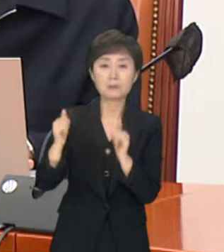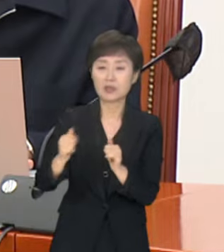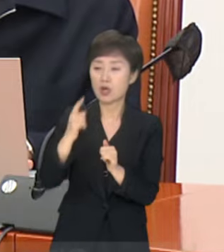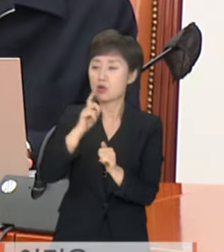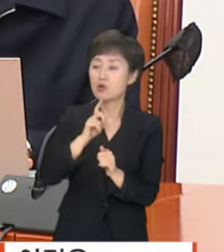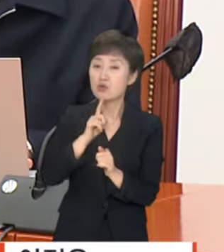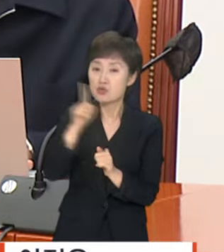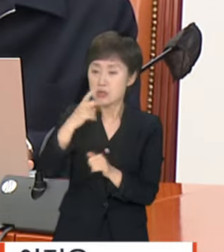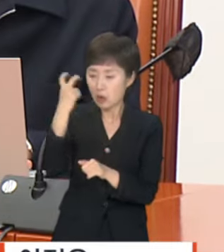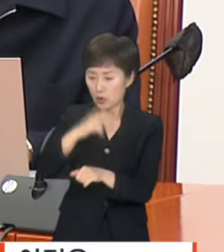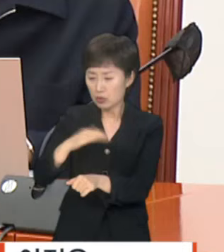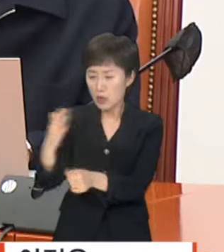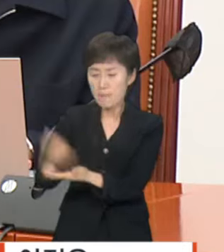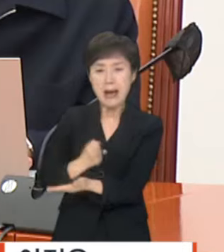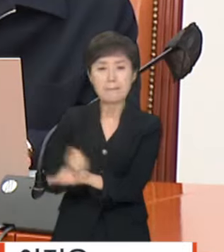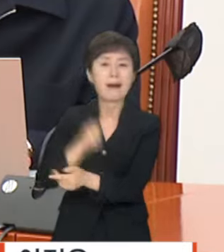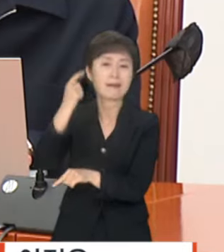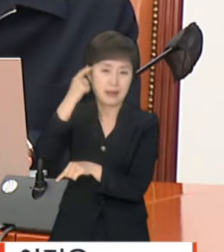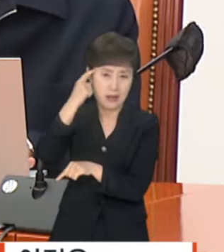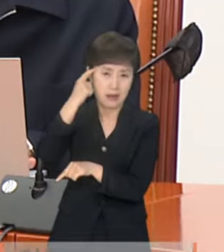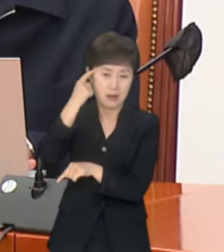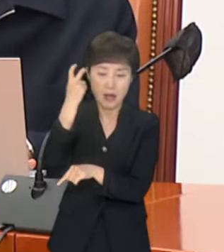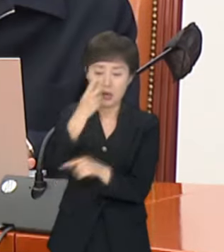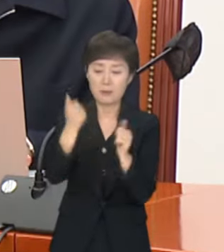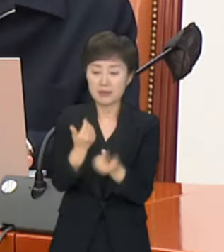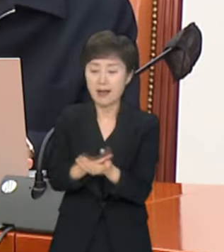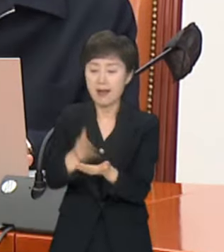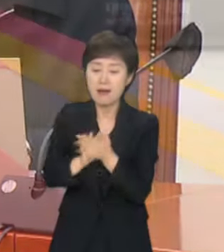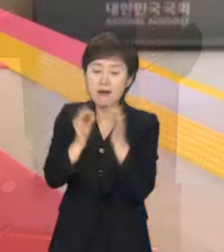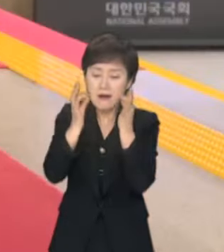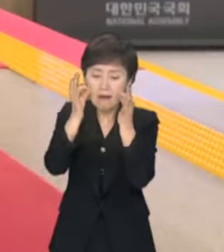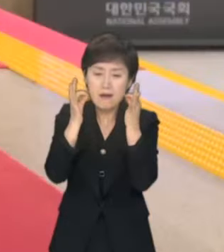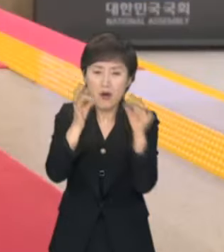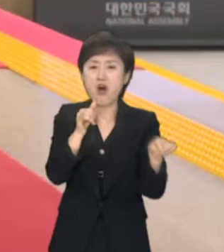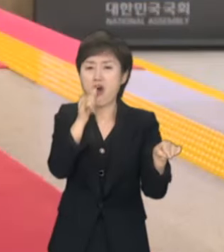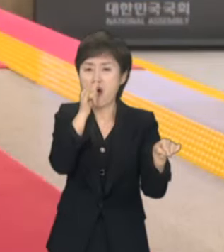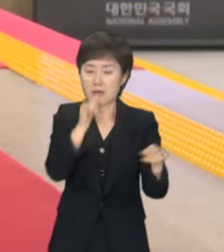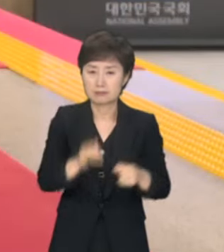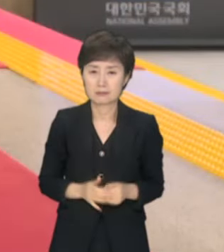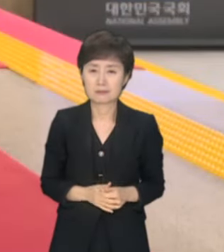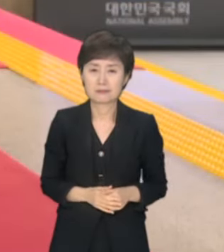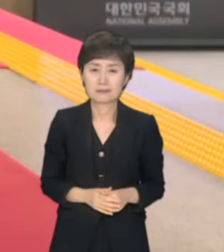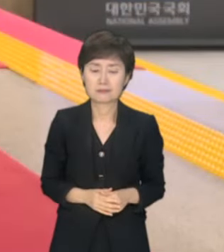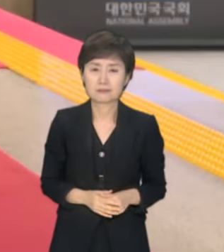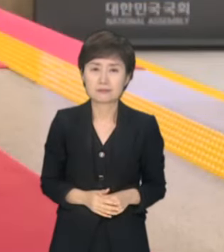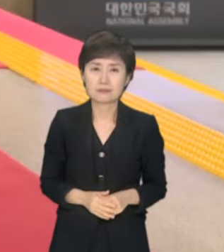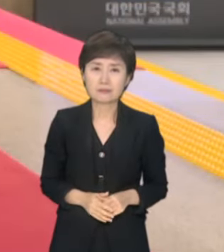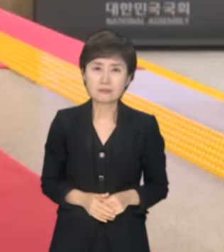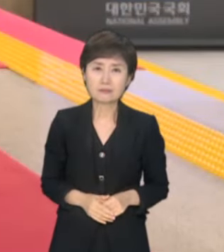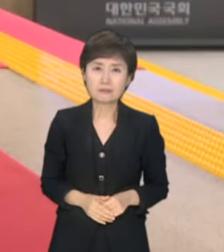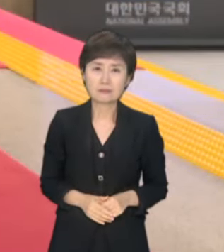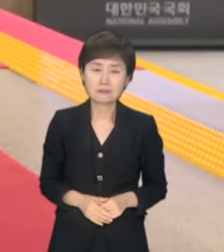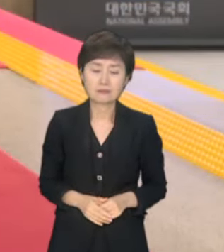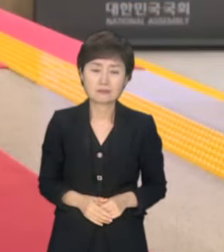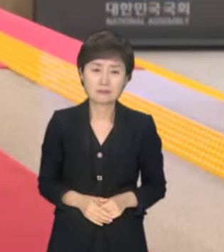기소권 분리를 추진하는 등 검찰 개혁에도 속도를 낼 전망입니다. 지금까지 국회에서 전해드렸습니다.